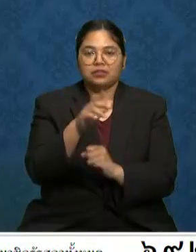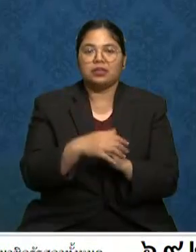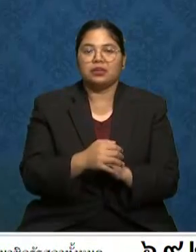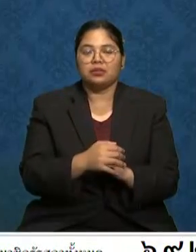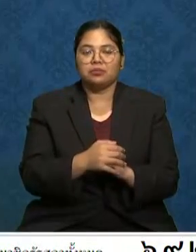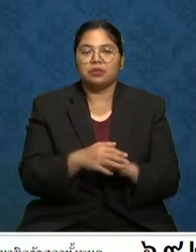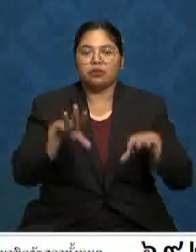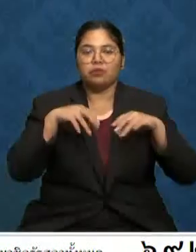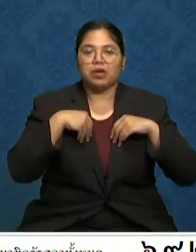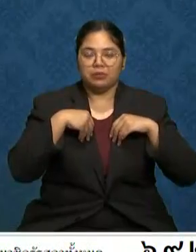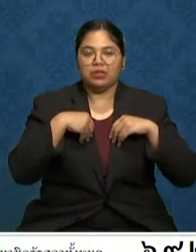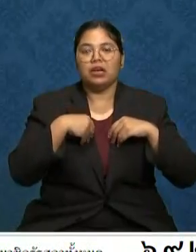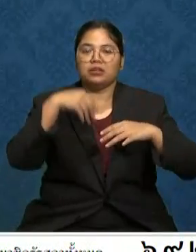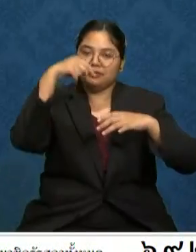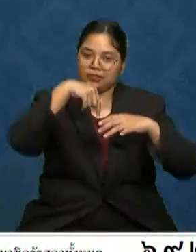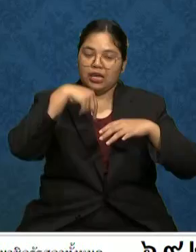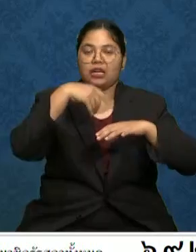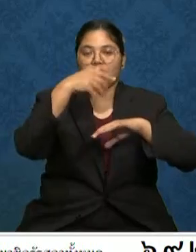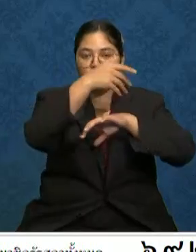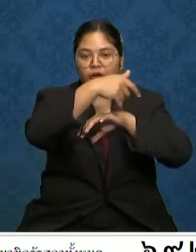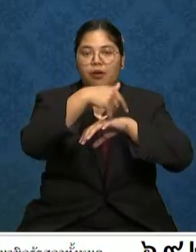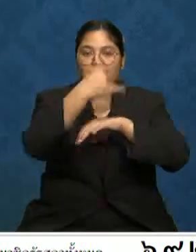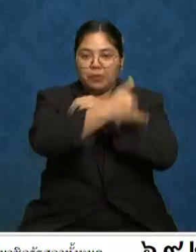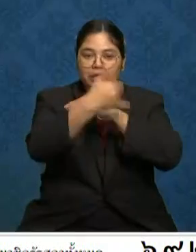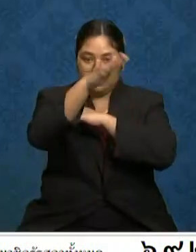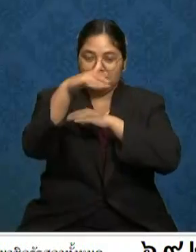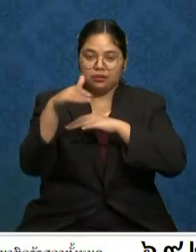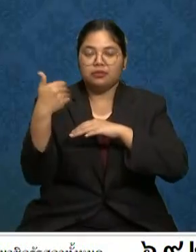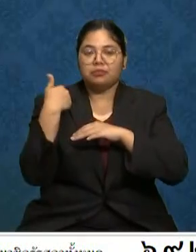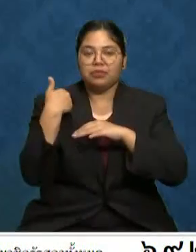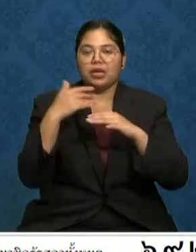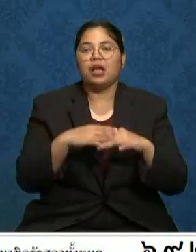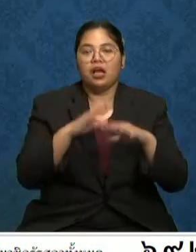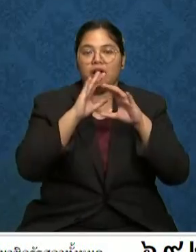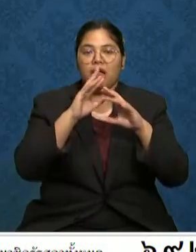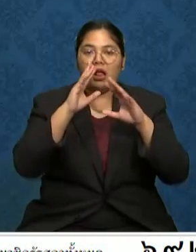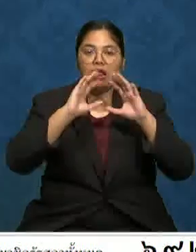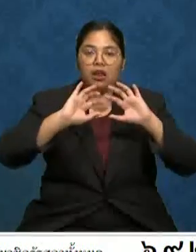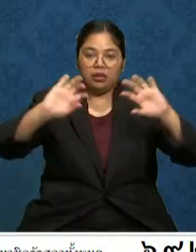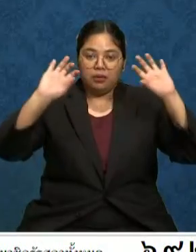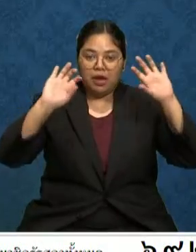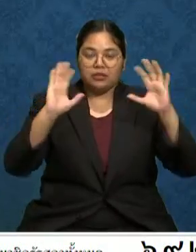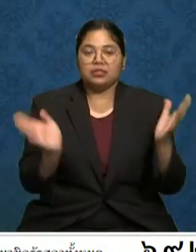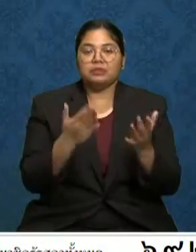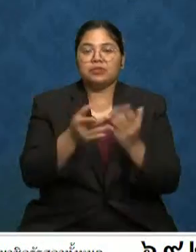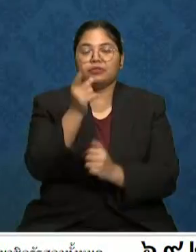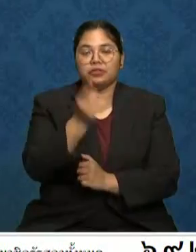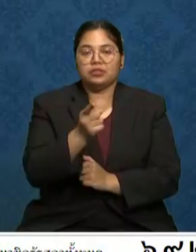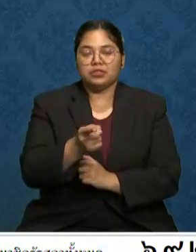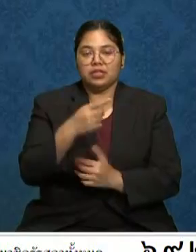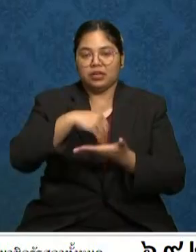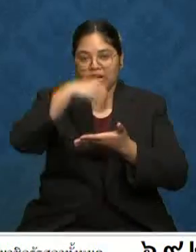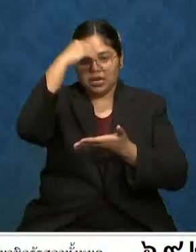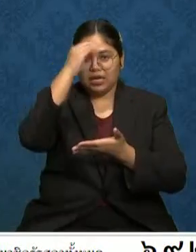ประเทศผมอยากให้รัฐบาลส่งเสริมและสนับสนุนอย่างจริงจังเพื่อให้การศึกษาของไทยเจริญทับ